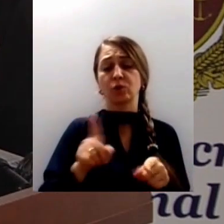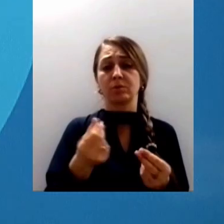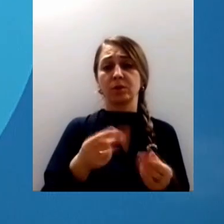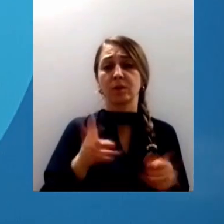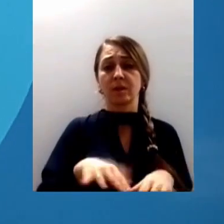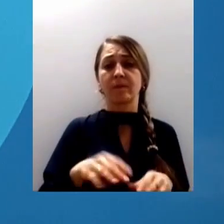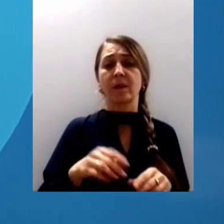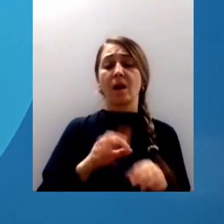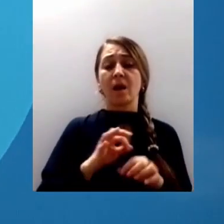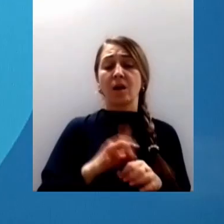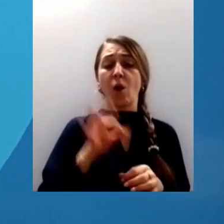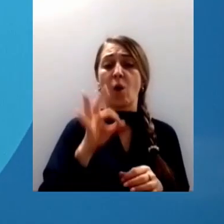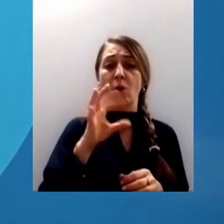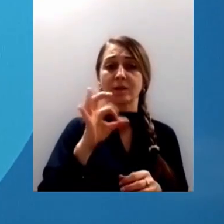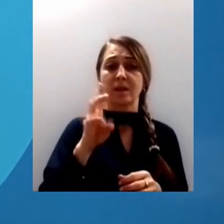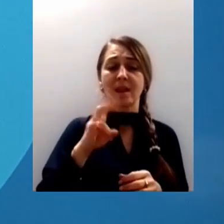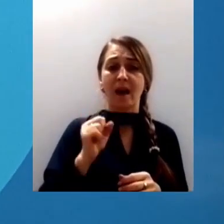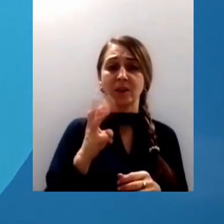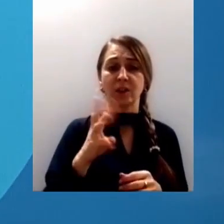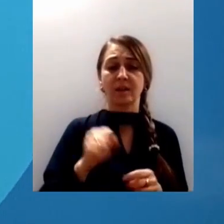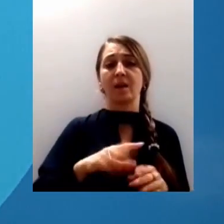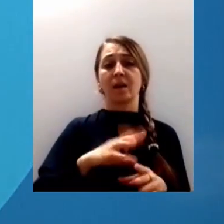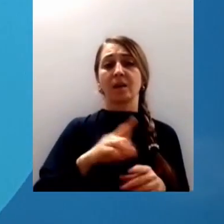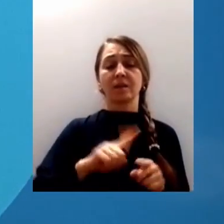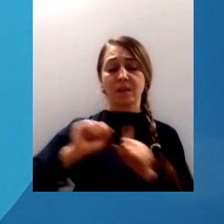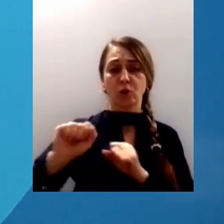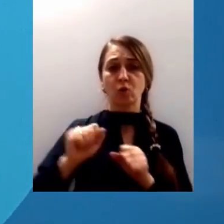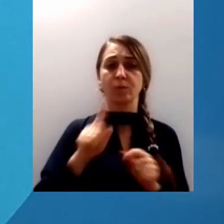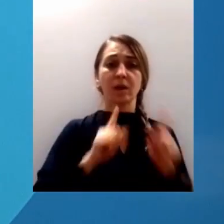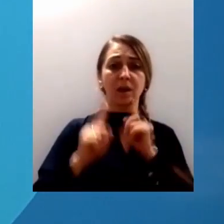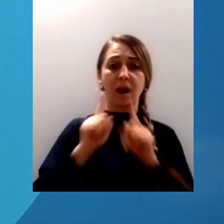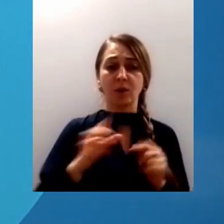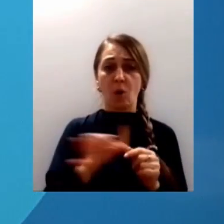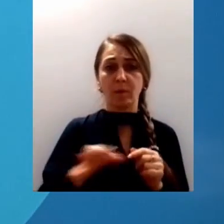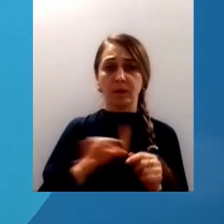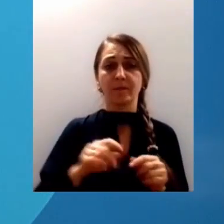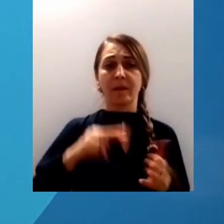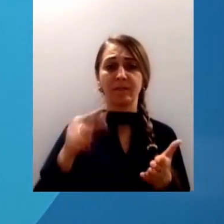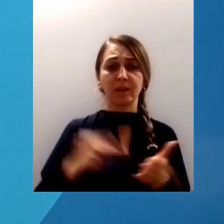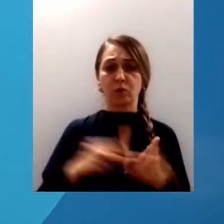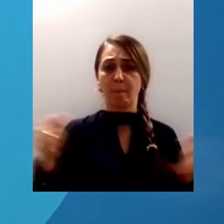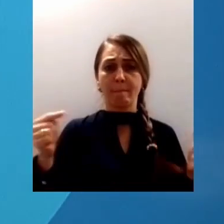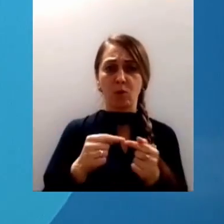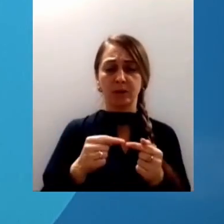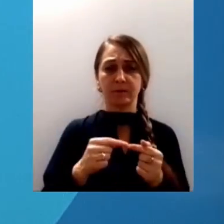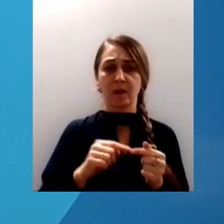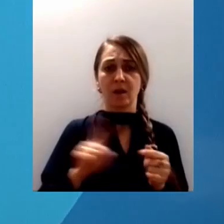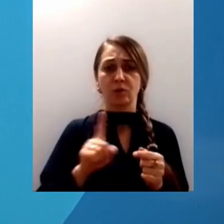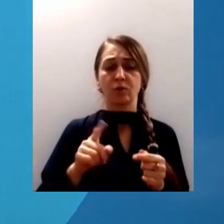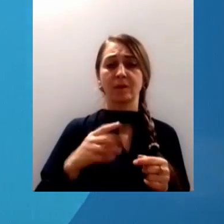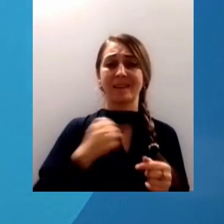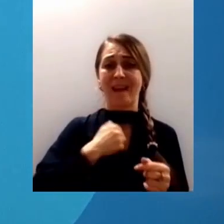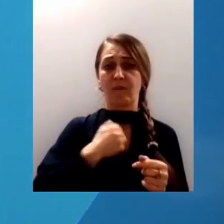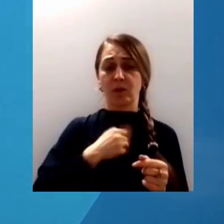оснащення. Втім, заступник голови облради Вадим Шкарівський виступив проти виділення будівель на канатні для військових. За його словами, у